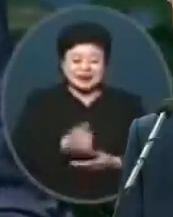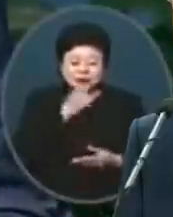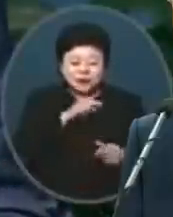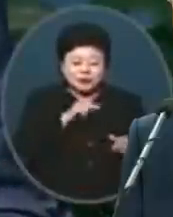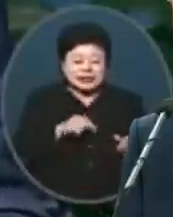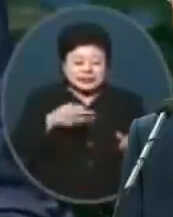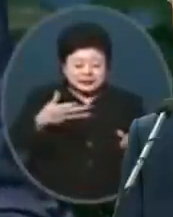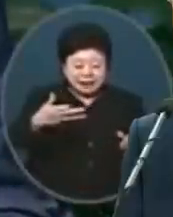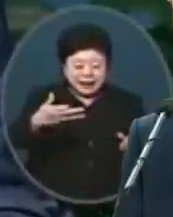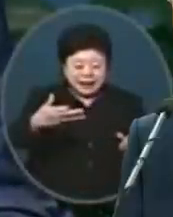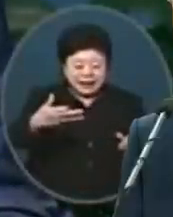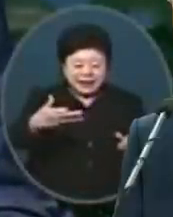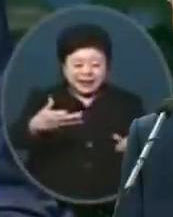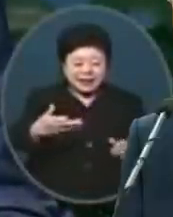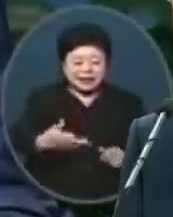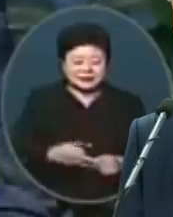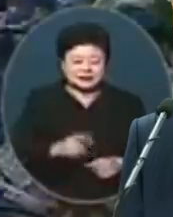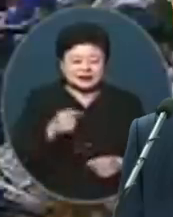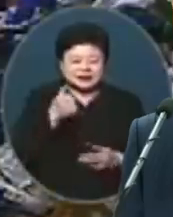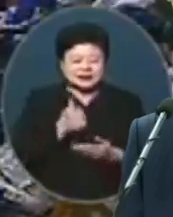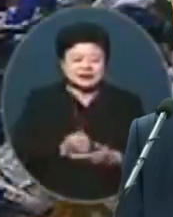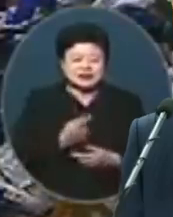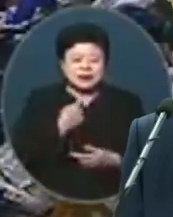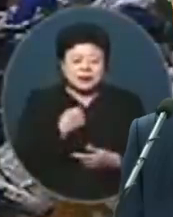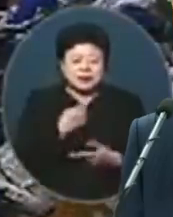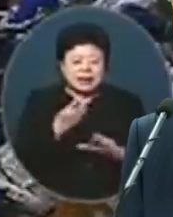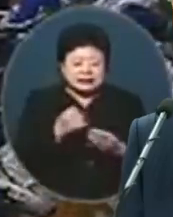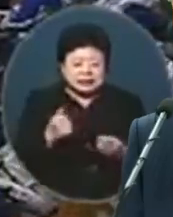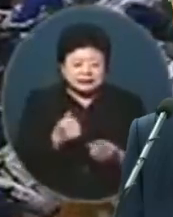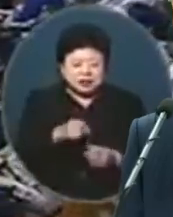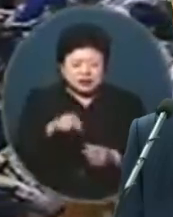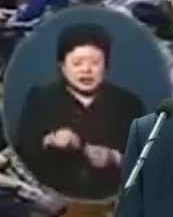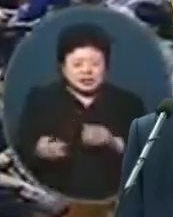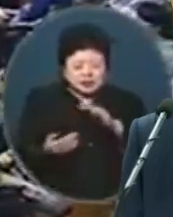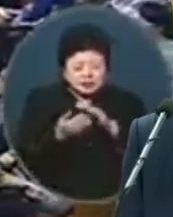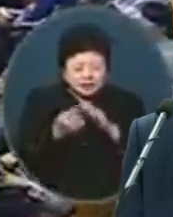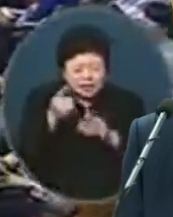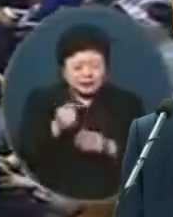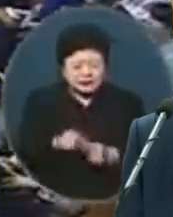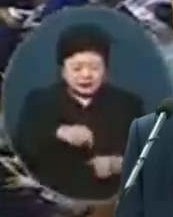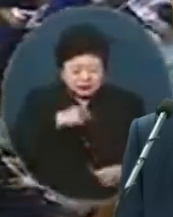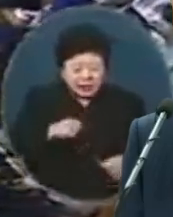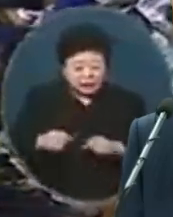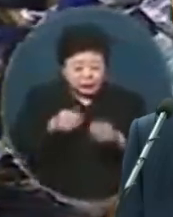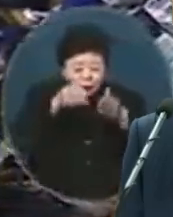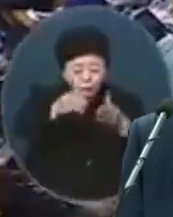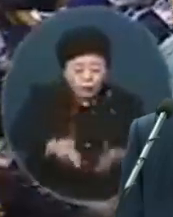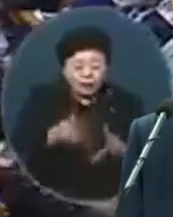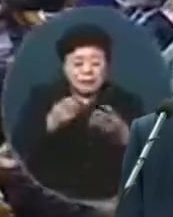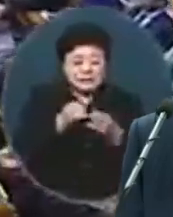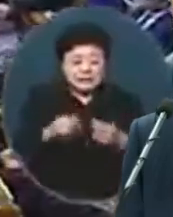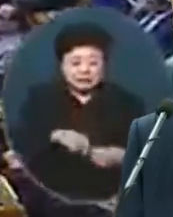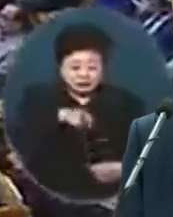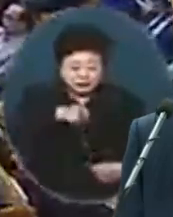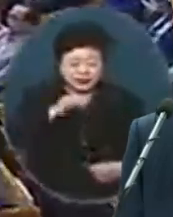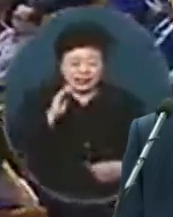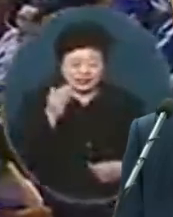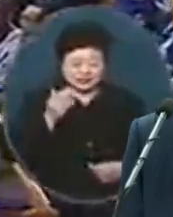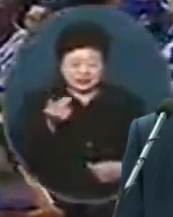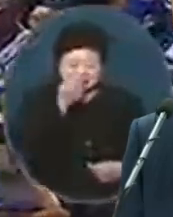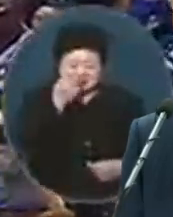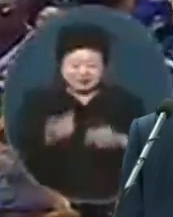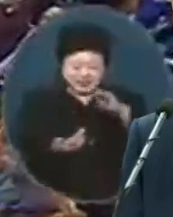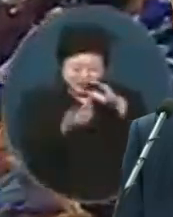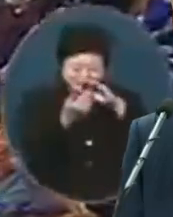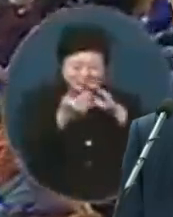로마서 5장 18절에 그런즉 범죄로 많은 사람이 정죄에 이른 것 같이 한 의로운 행위로 말미암아 많은 사람이 의롭다